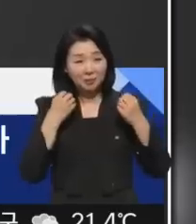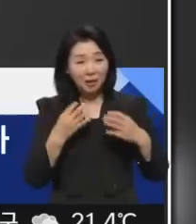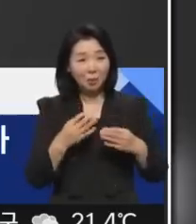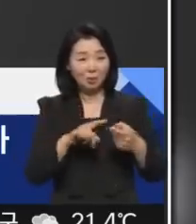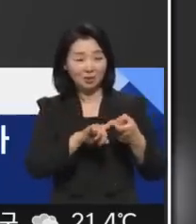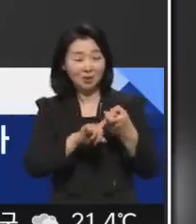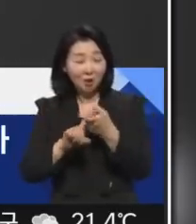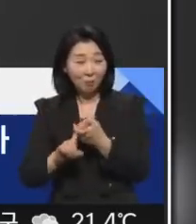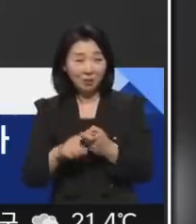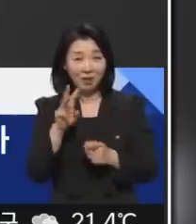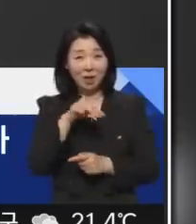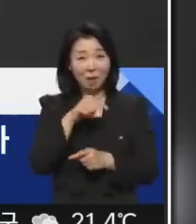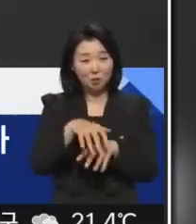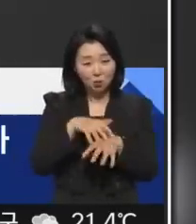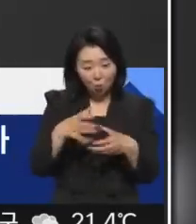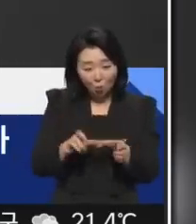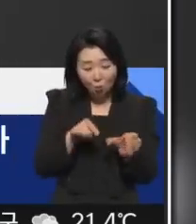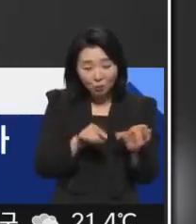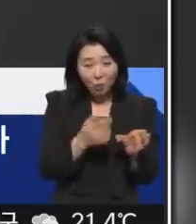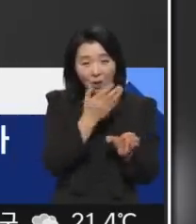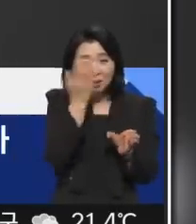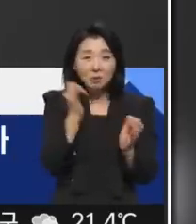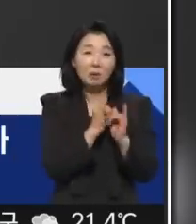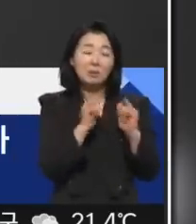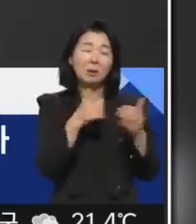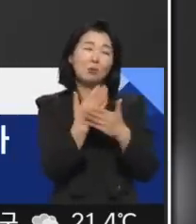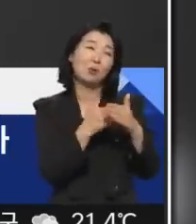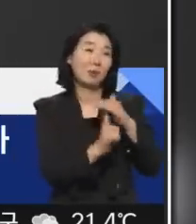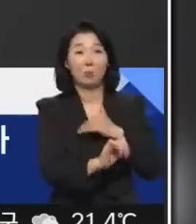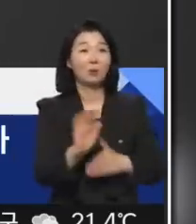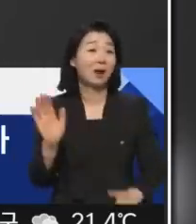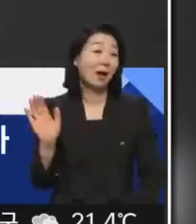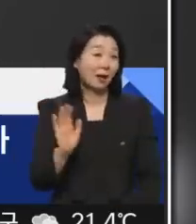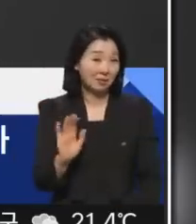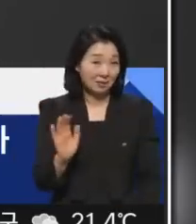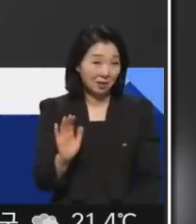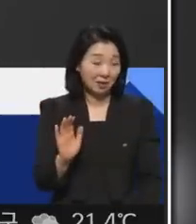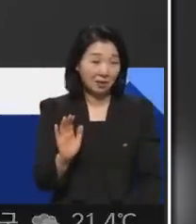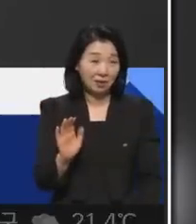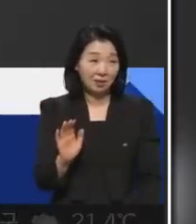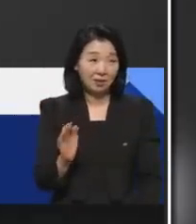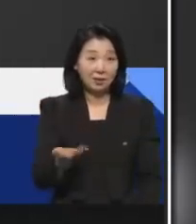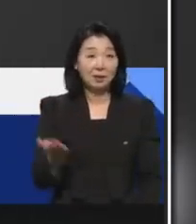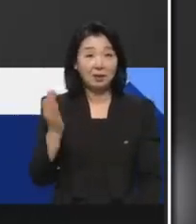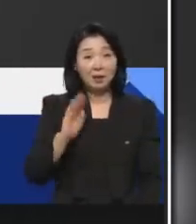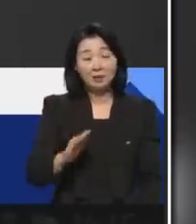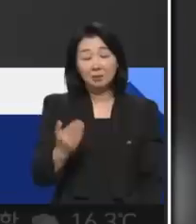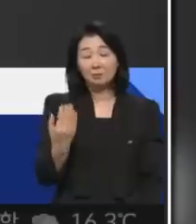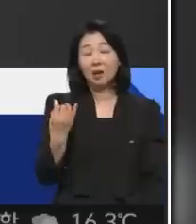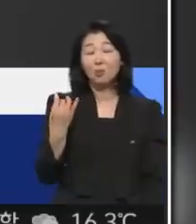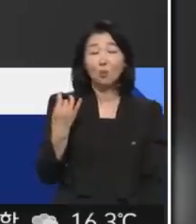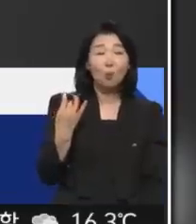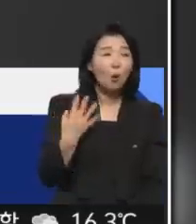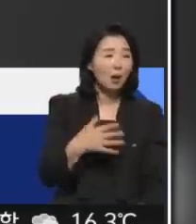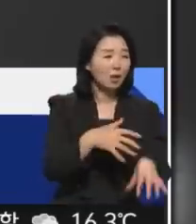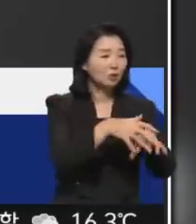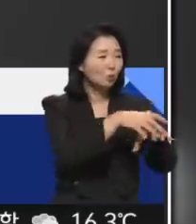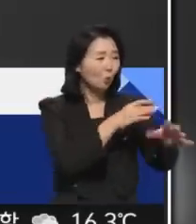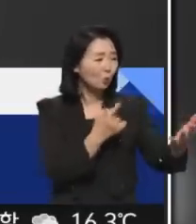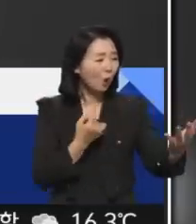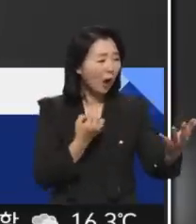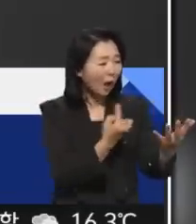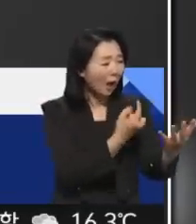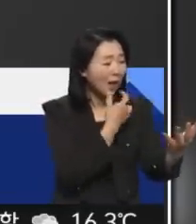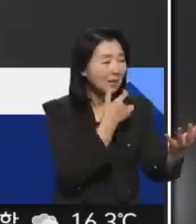이런 MG 노조가 그 모든 젊은 근로자들을 다 대표하진 않겠지만 그렇겠죠. 그래도 어느 정도 기존 노조에 동의하지 않는 젊은 세대의